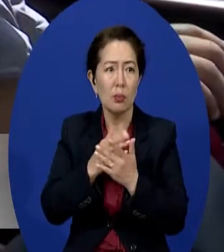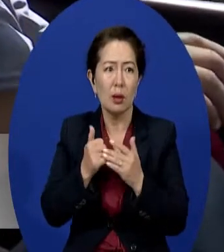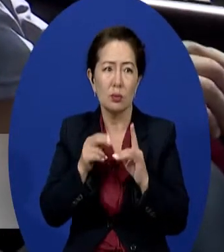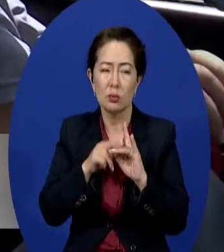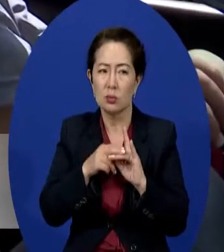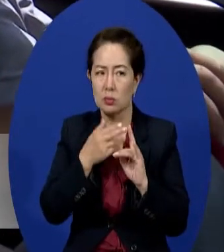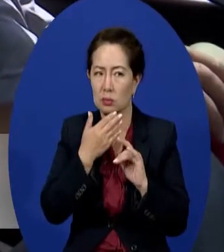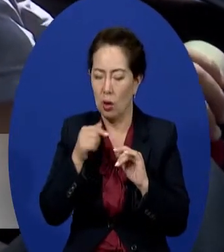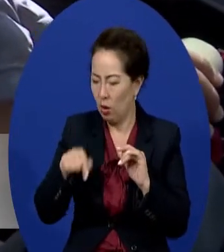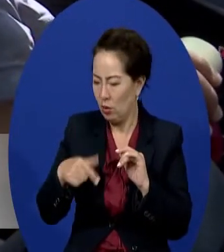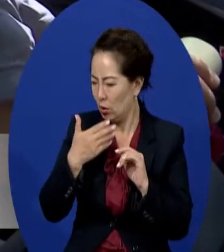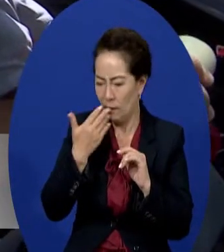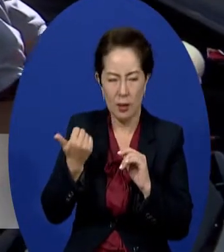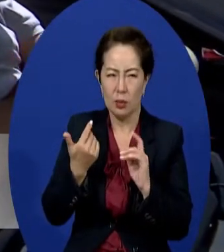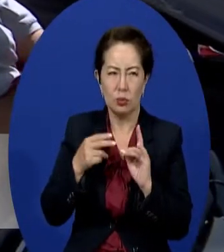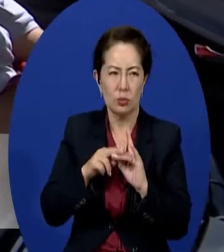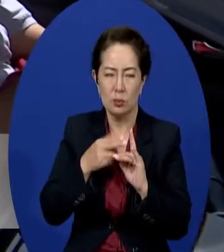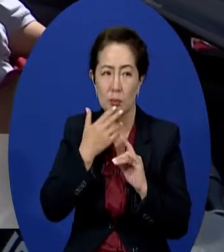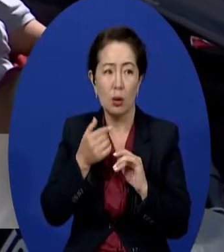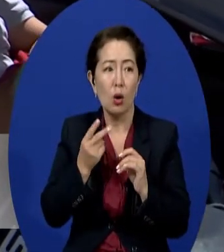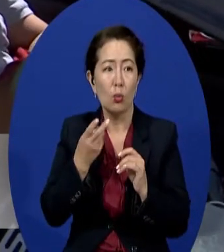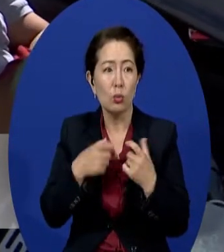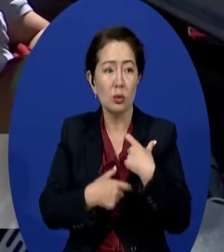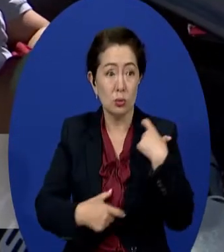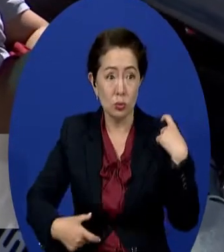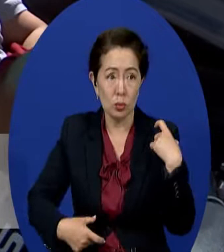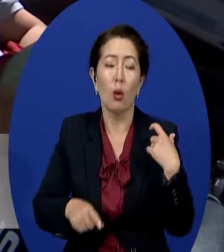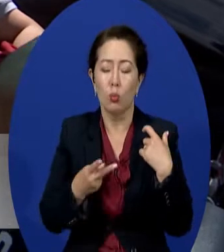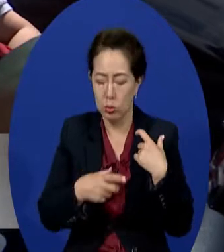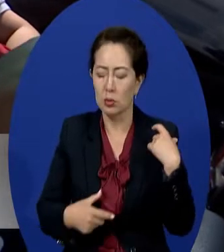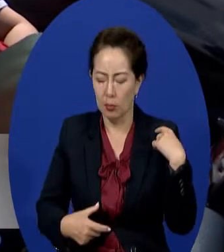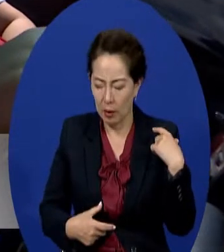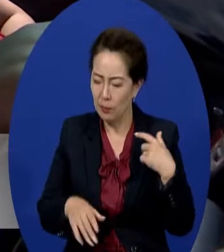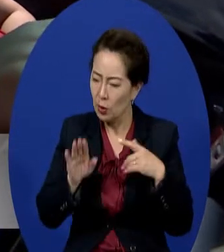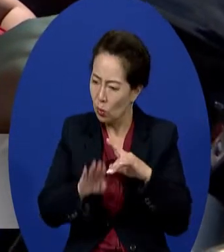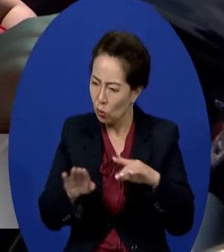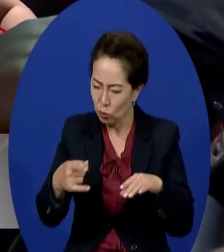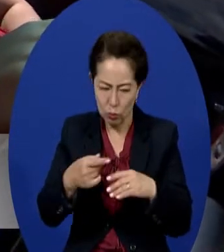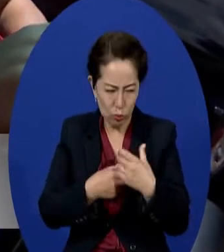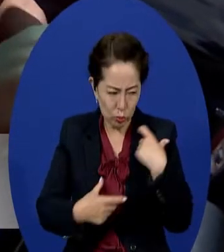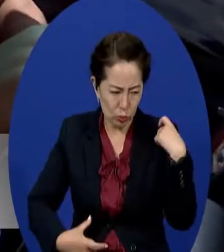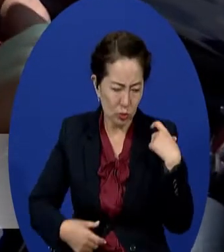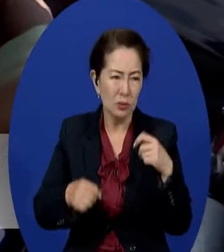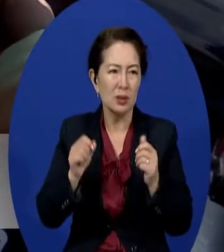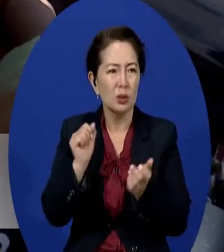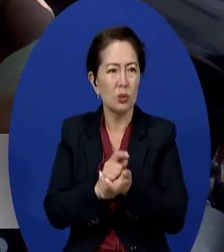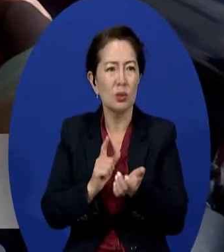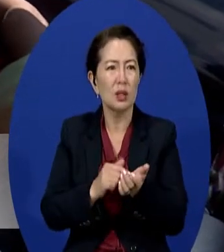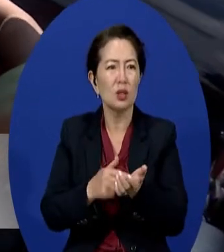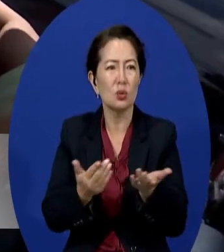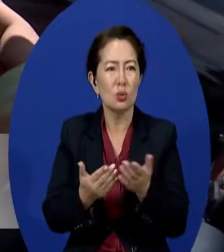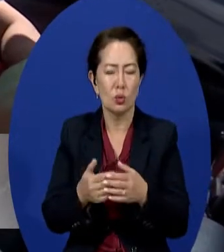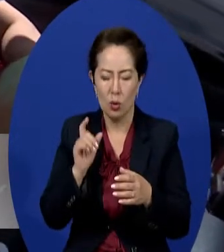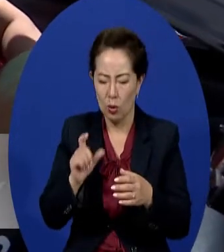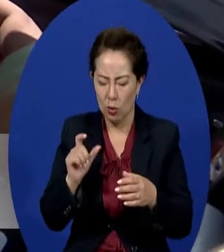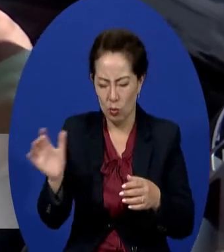А одоохондоо ашиглахгүй л байна. Бүс зүүж байна. Бүс зүүж байгаа. Ер нь хүүхдэд бүс зүүлэх нь ямар ашиглалттай вэ? Ер нь тэгэл бүх